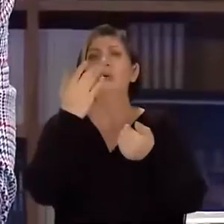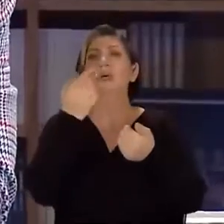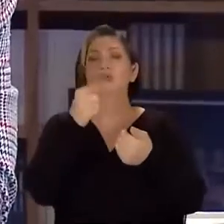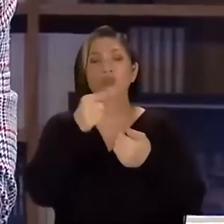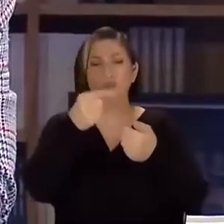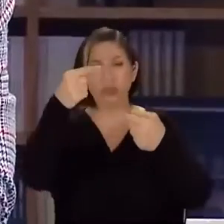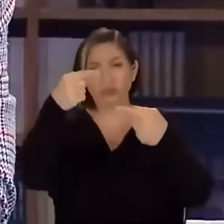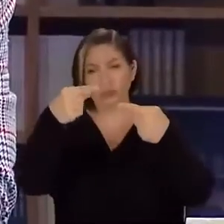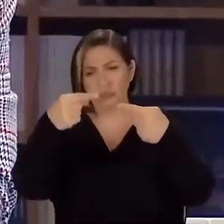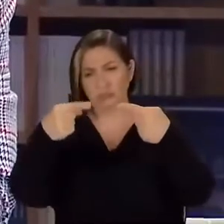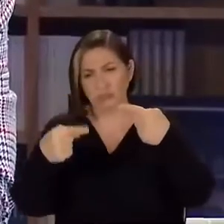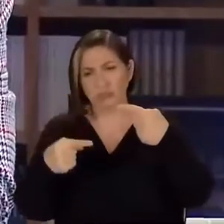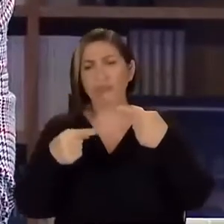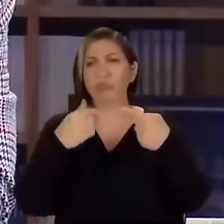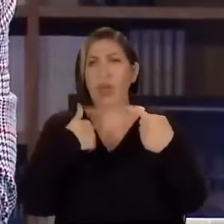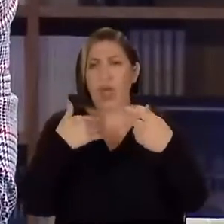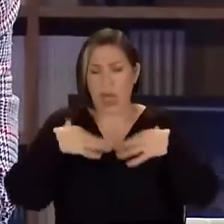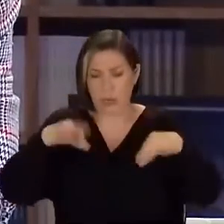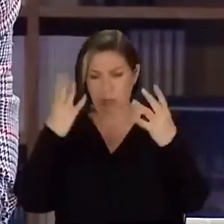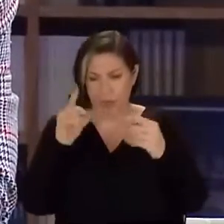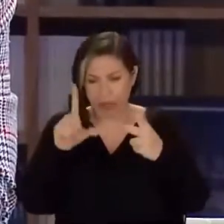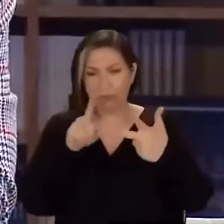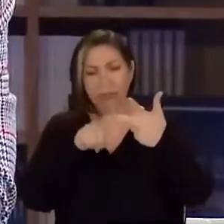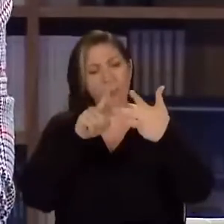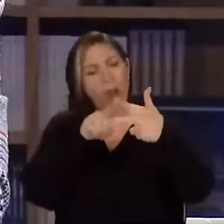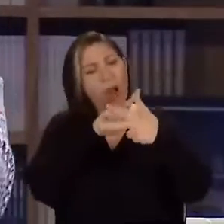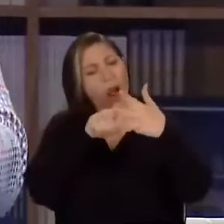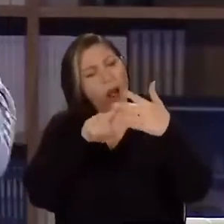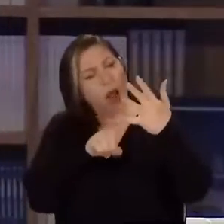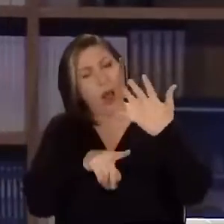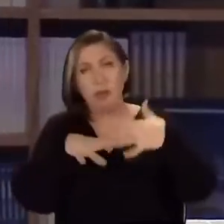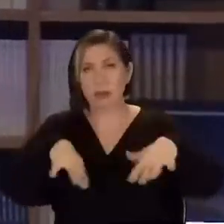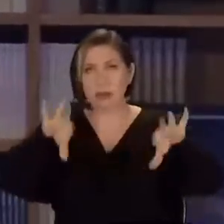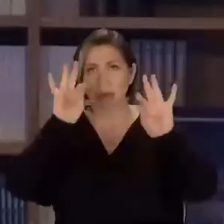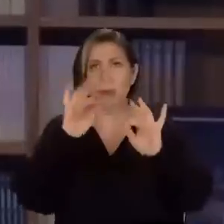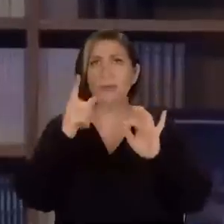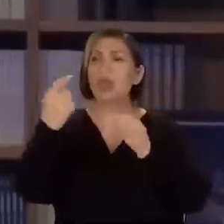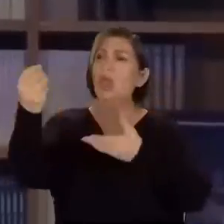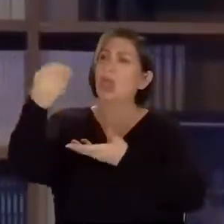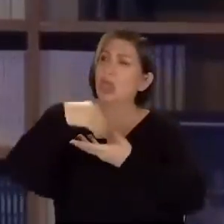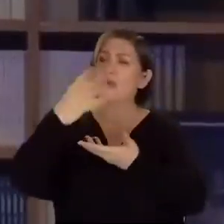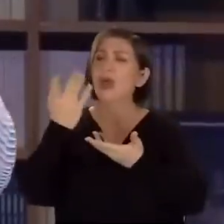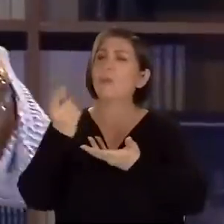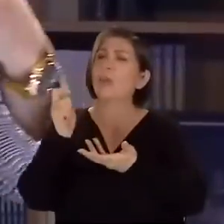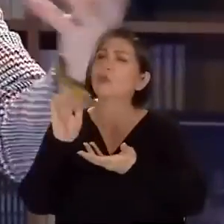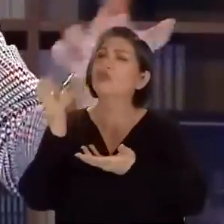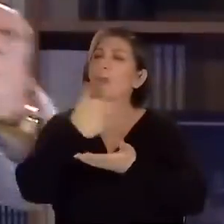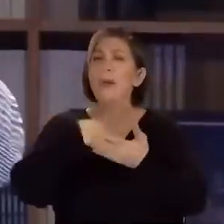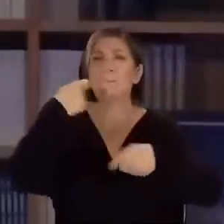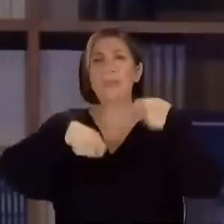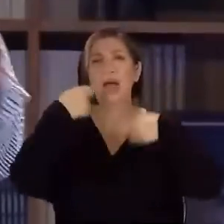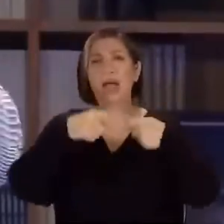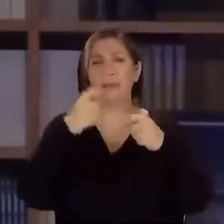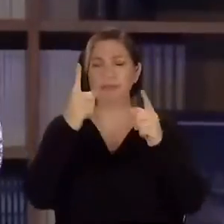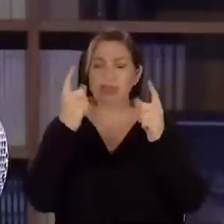tanımlara uygun bir durum mu olması gerekiyor. Ve bunu yaptım. Ve bir yatırım bankası ya da mevduat toplayan banka